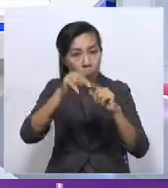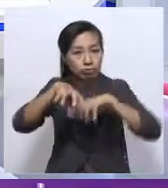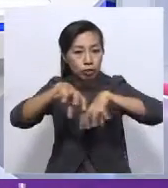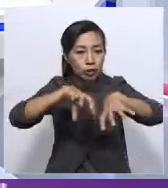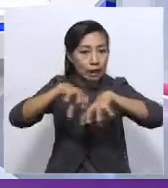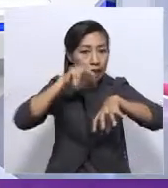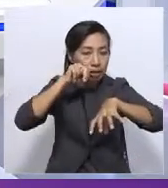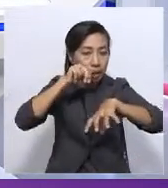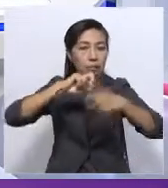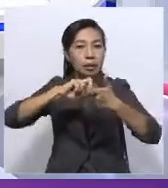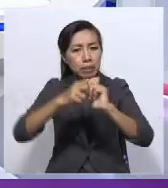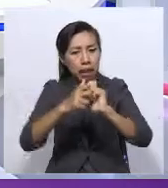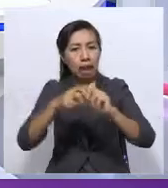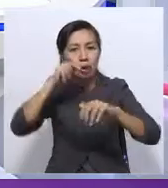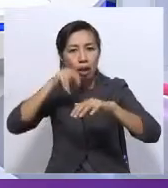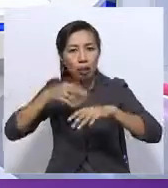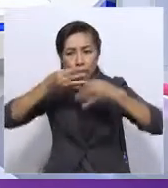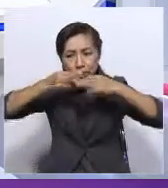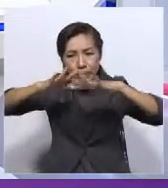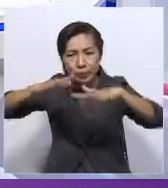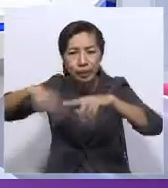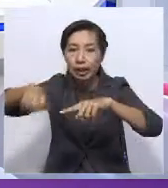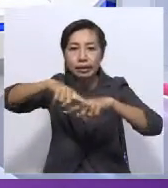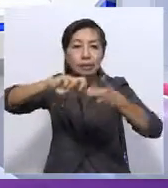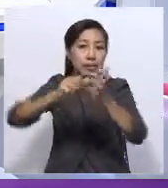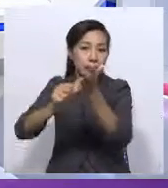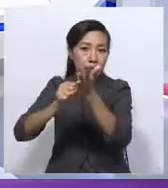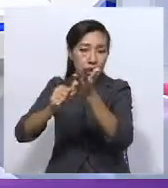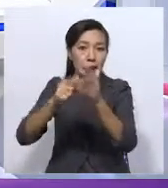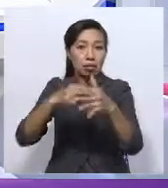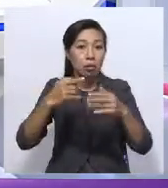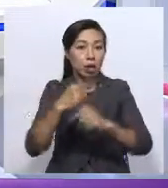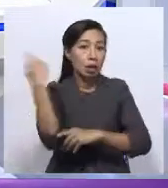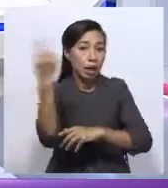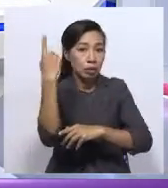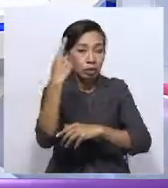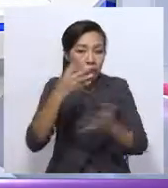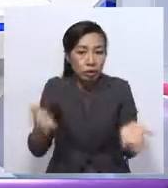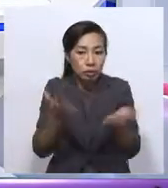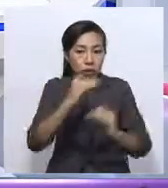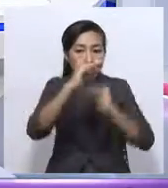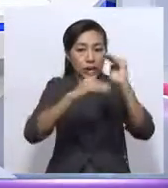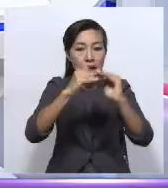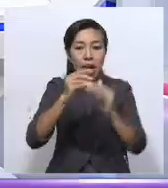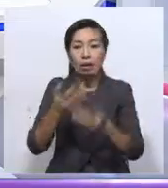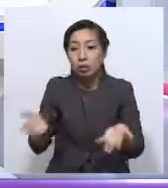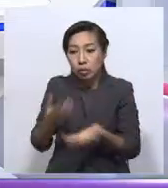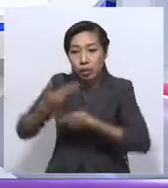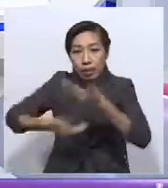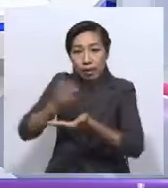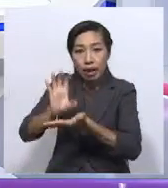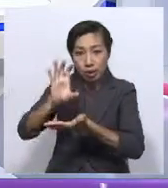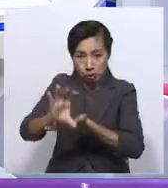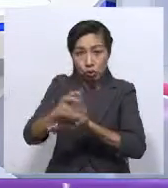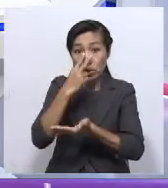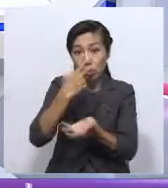บริหารจัดการน้ำการแก้ไขปัญหาน้ำทะเลกัดเซาะไปถึงการพัฒนาการท่องเที่ยวแล้วก็สนับสนุนการค้าการลงทุนติดตามราย